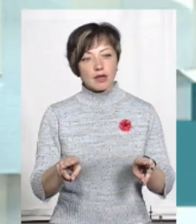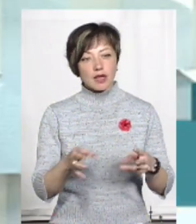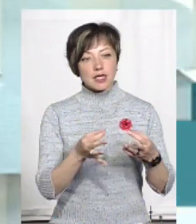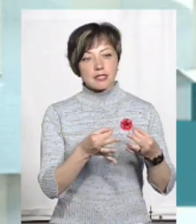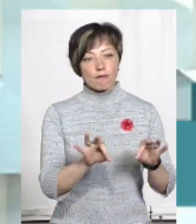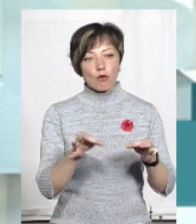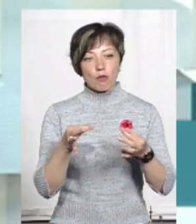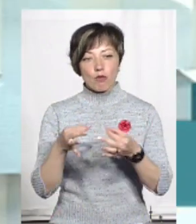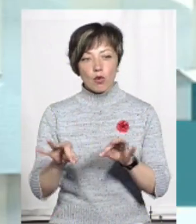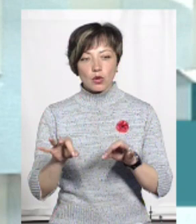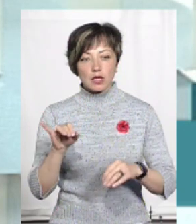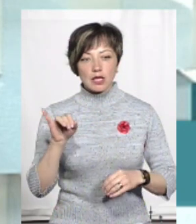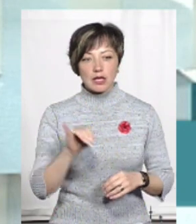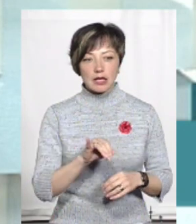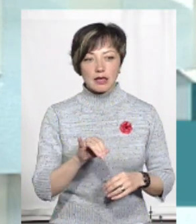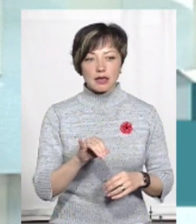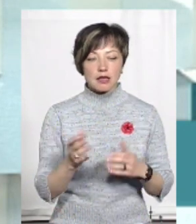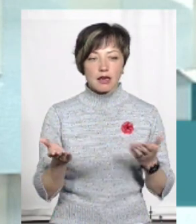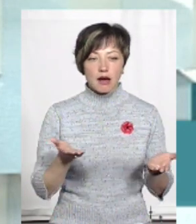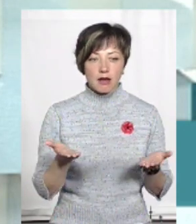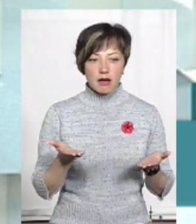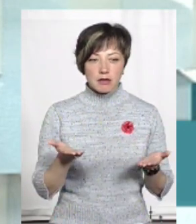свободи, і яка